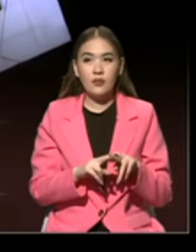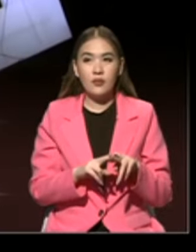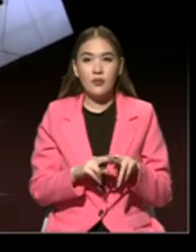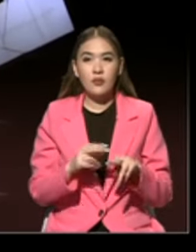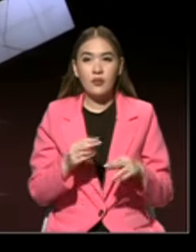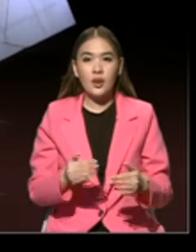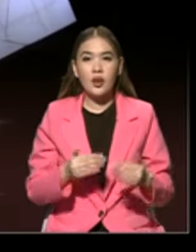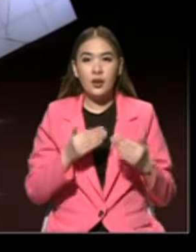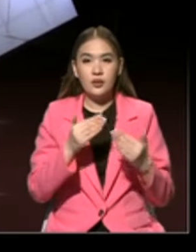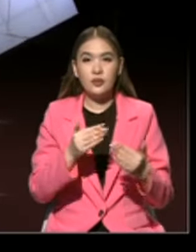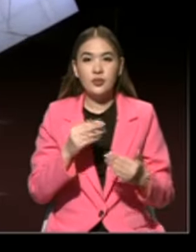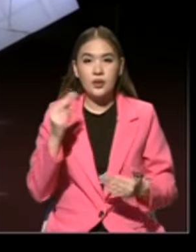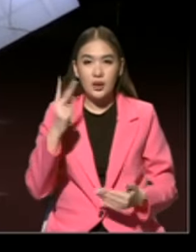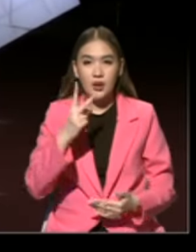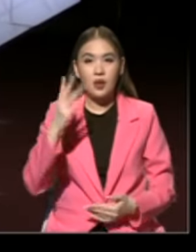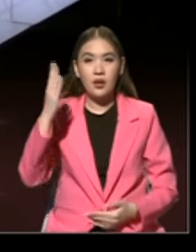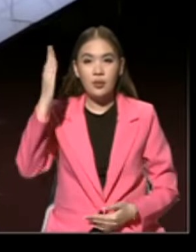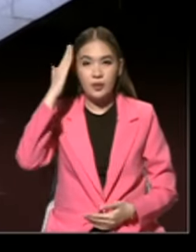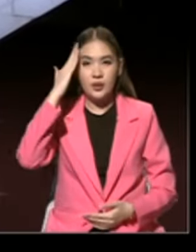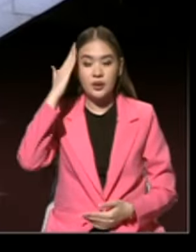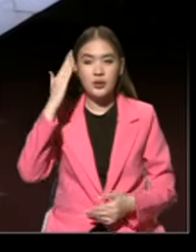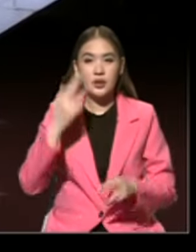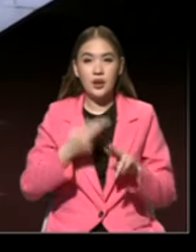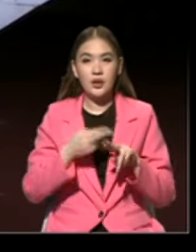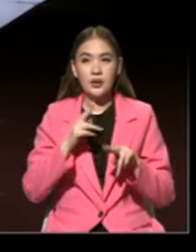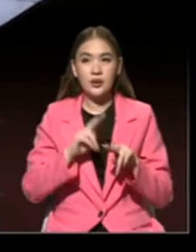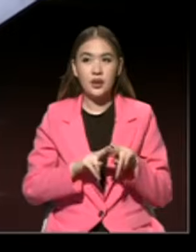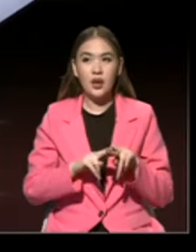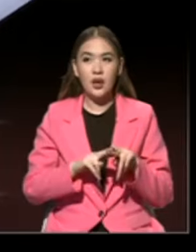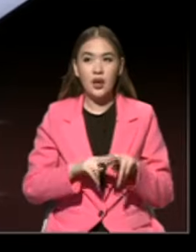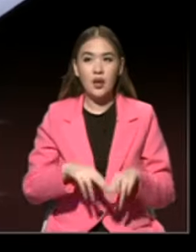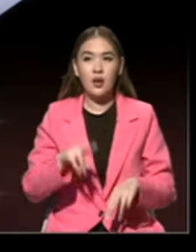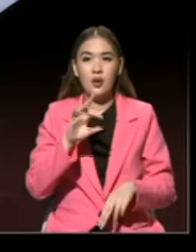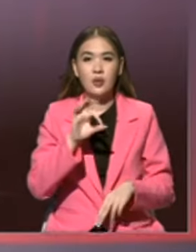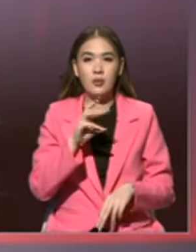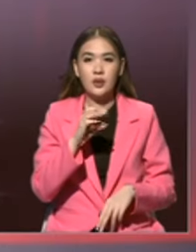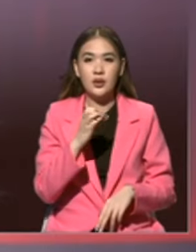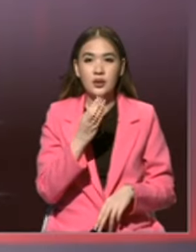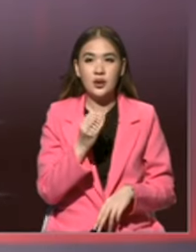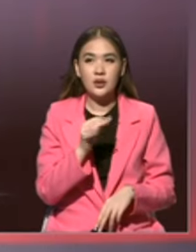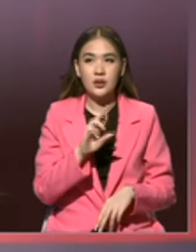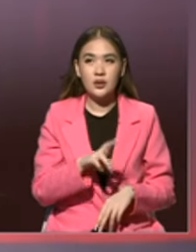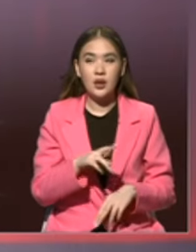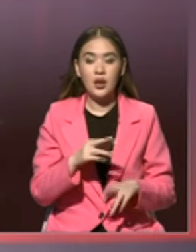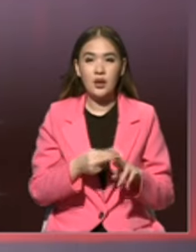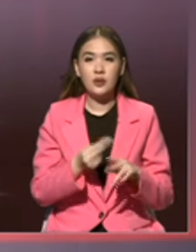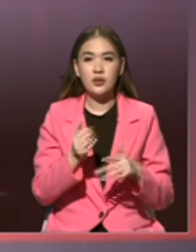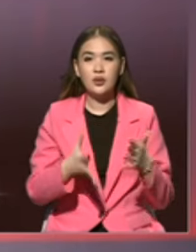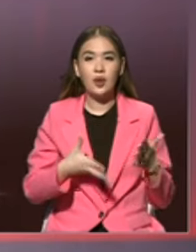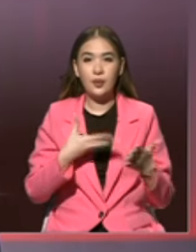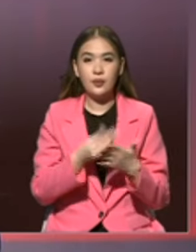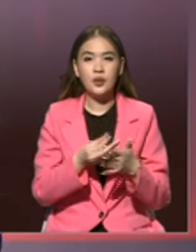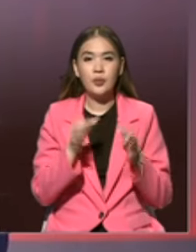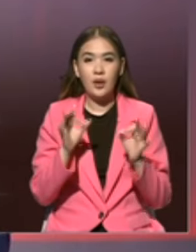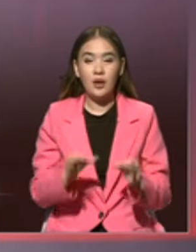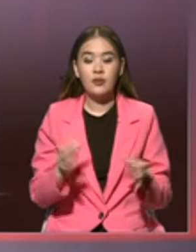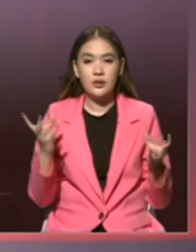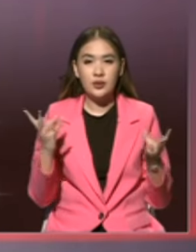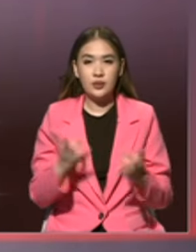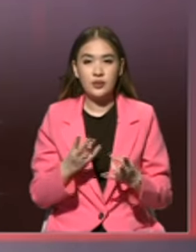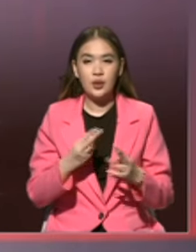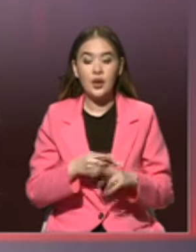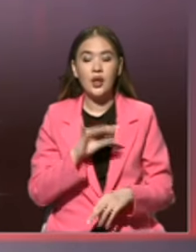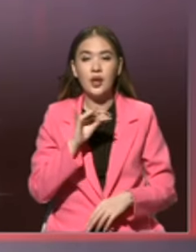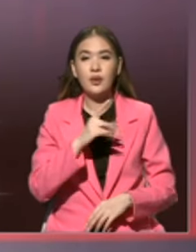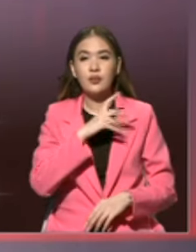Ол дегеніміз енді екі бас қой. Сондықтан да мынау компенсацияны дұрыстап тұрып төлеу керек. Сосын мынау